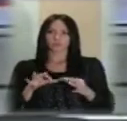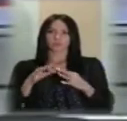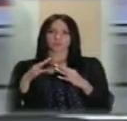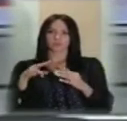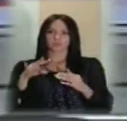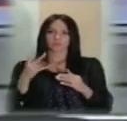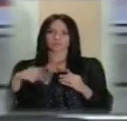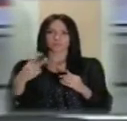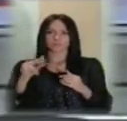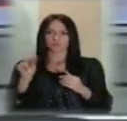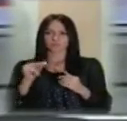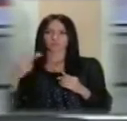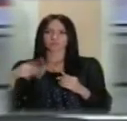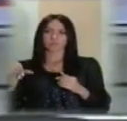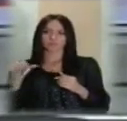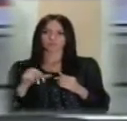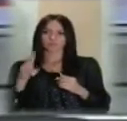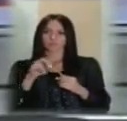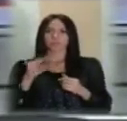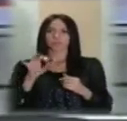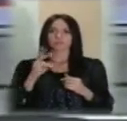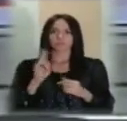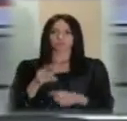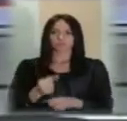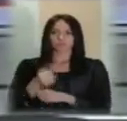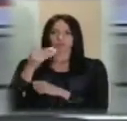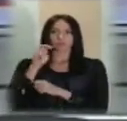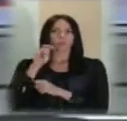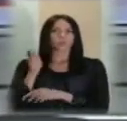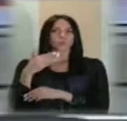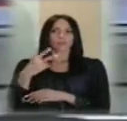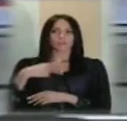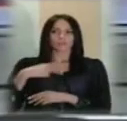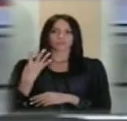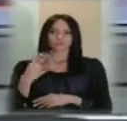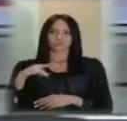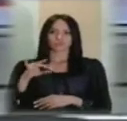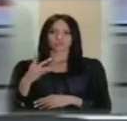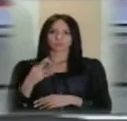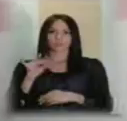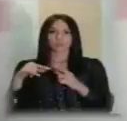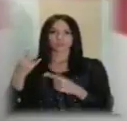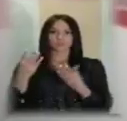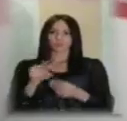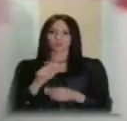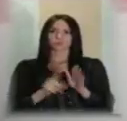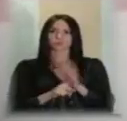над Лисичанськом підняли український прапор. Наступного дня люди почали повертатись додому.